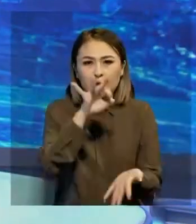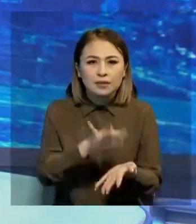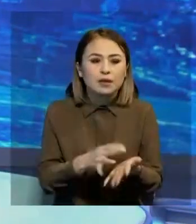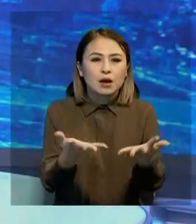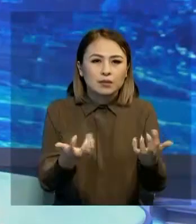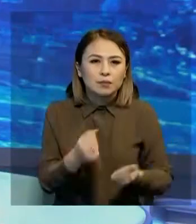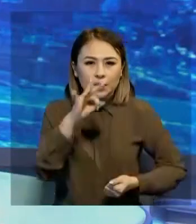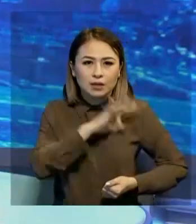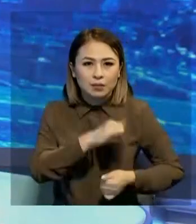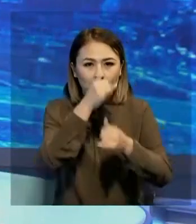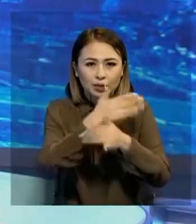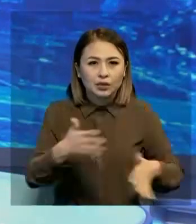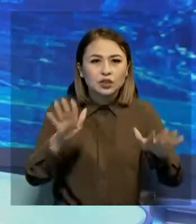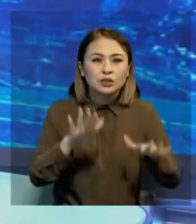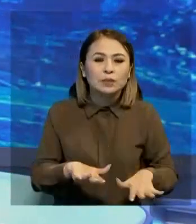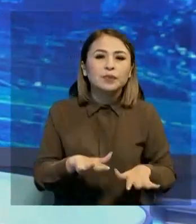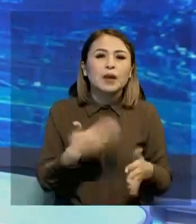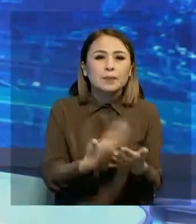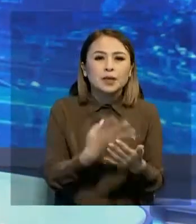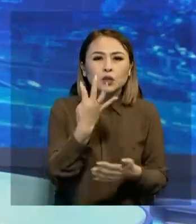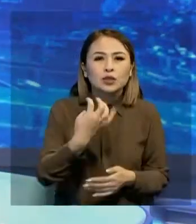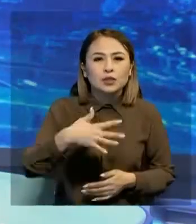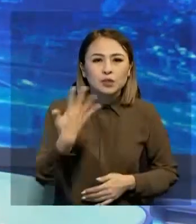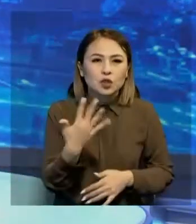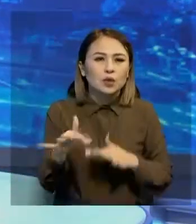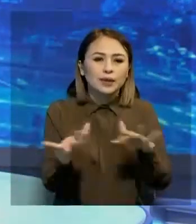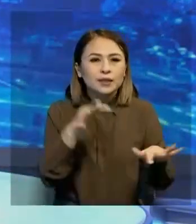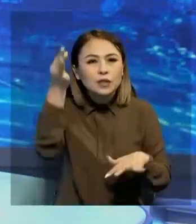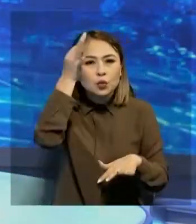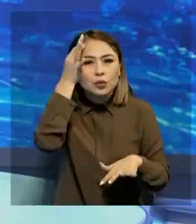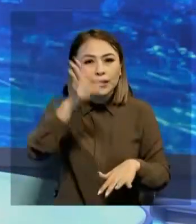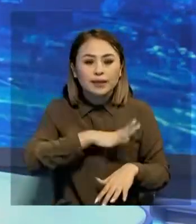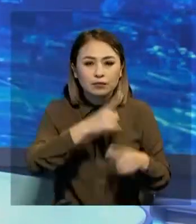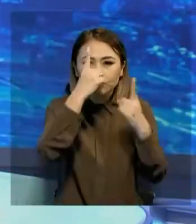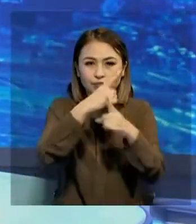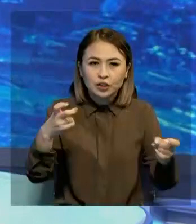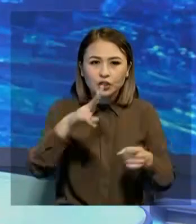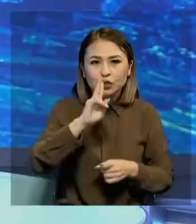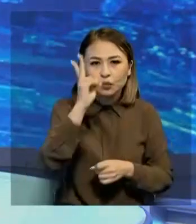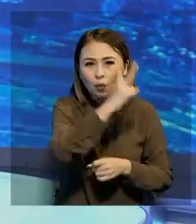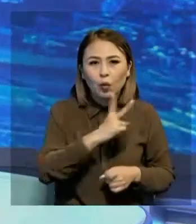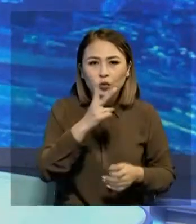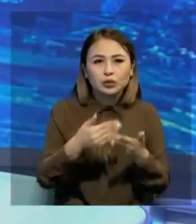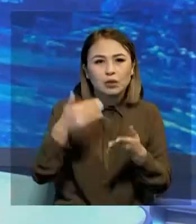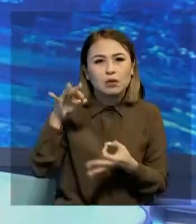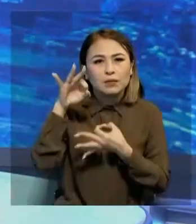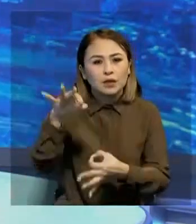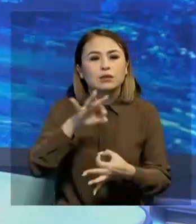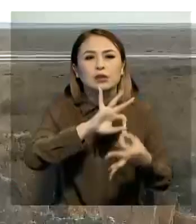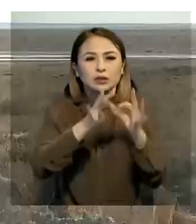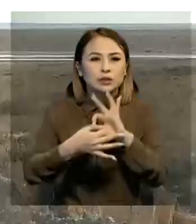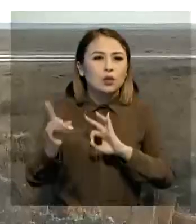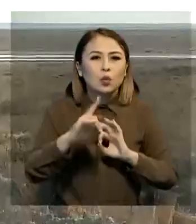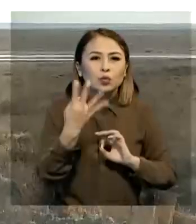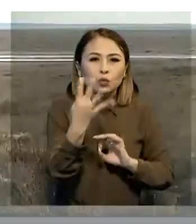шаруашылығы мақсатында алып, пайдаланбай отырған жерлер. Былтыр 445 шаруаға ескерту берілген. 2 жыл бұрын бос жатқан алқаптарды анықтау